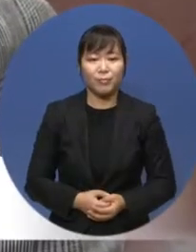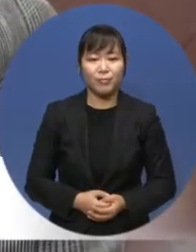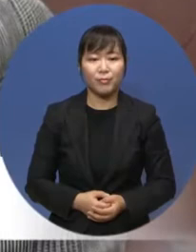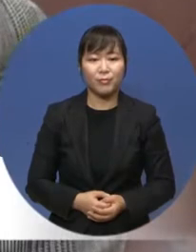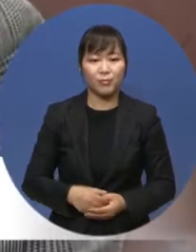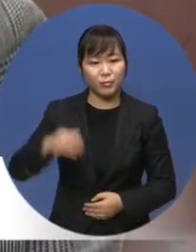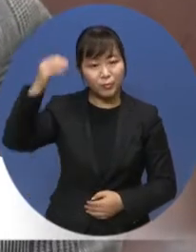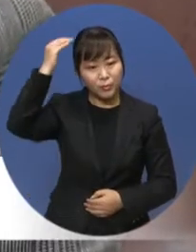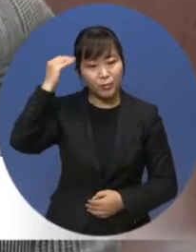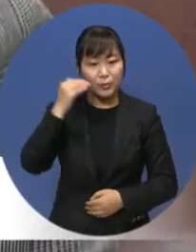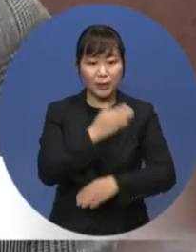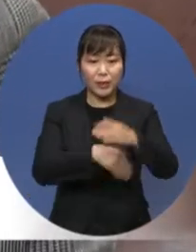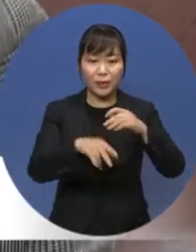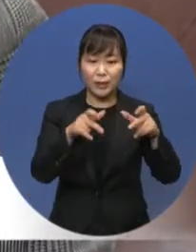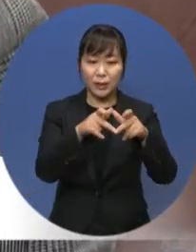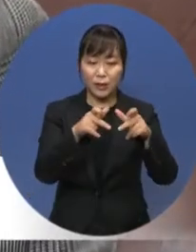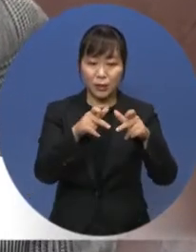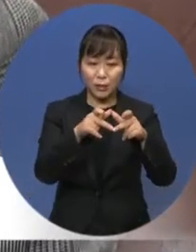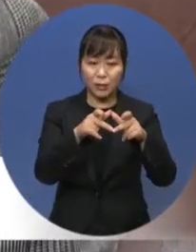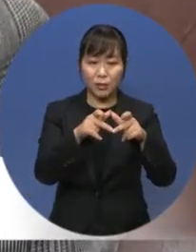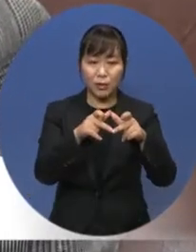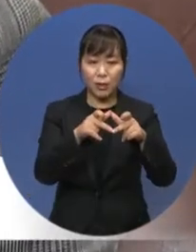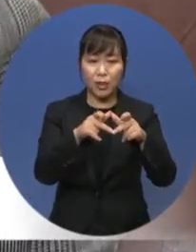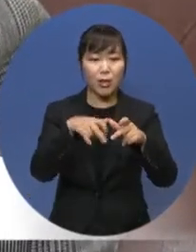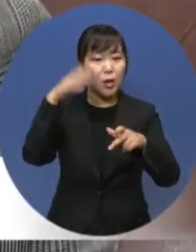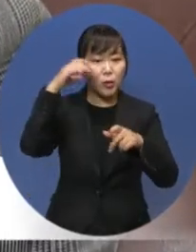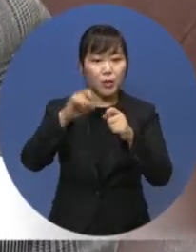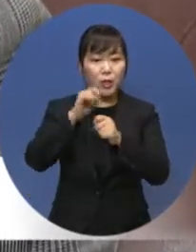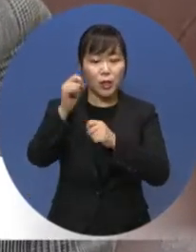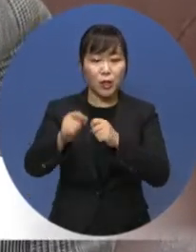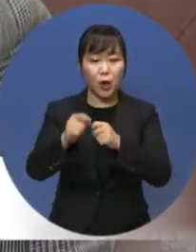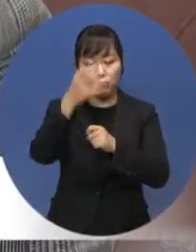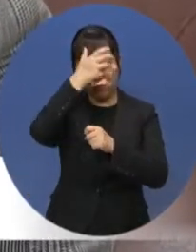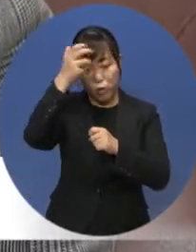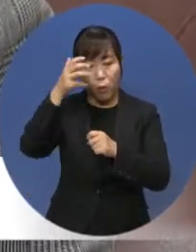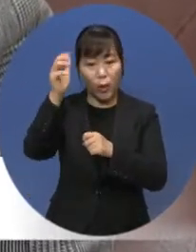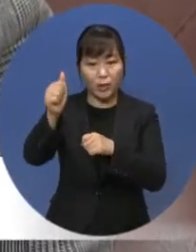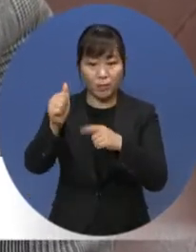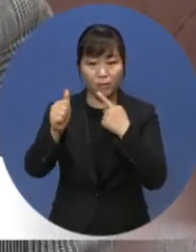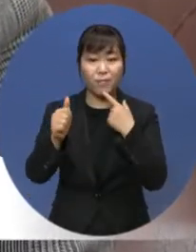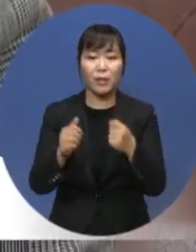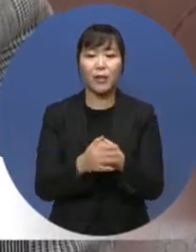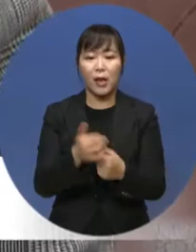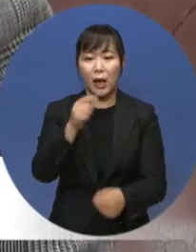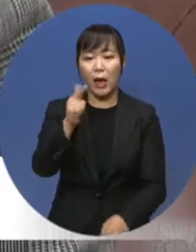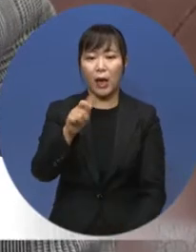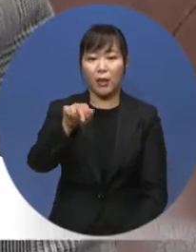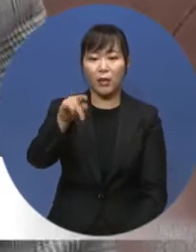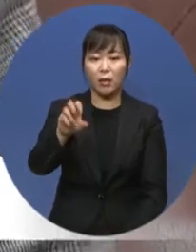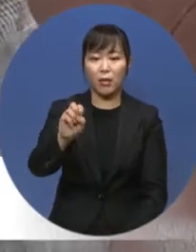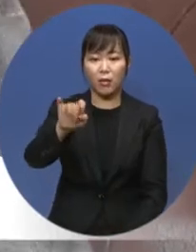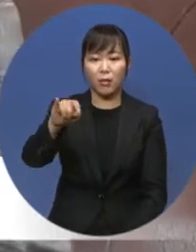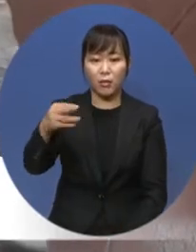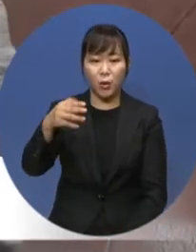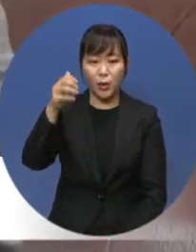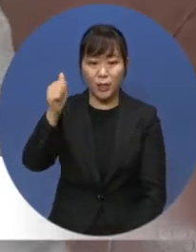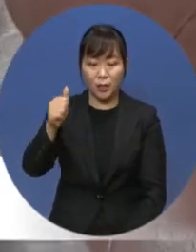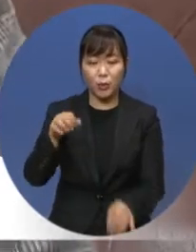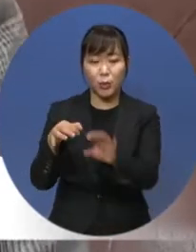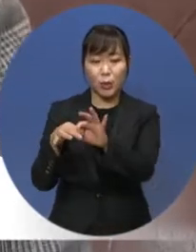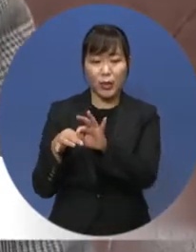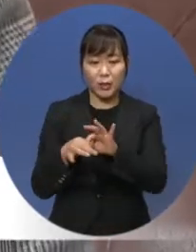한국지체장이 엄두표지에 후원의 회장으로 있으니까 그 한경렬 회장님을 알고 있어서 한경렬